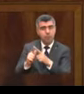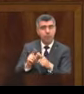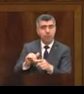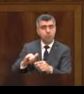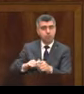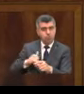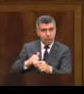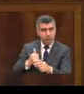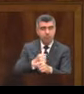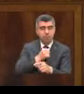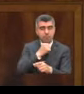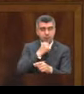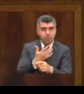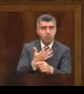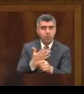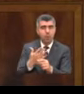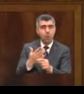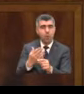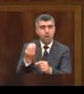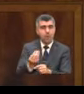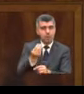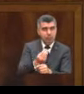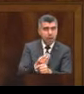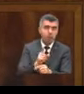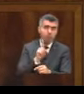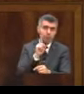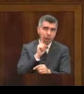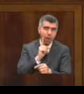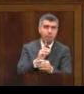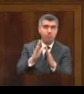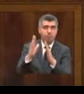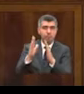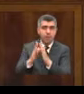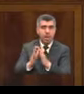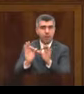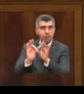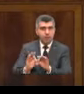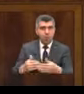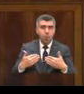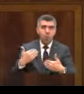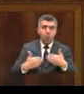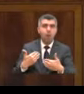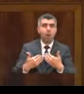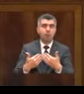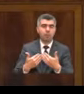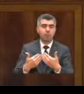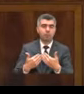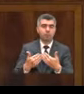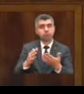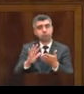فيها المسنين، اللي فيها الأطفال في وضعية صعبة، اللي فيها النساء في وضعية صعبة، اللي فيها كذلك الأشخاص في وضعية إعاقة، كنوصلوا